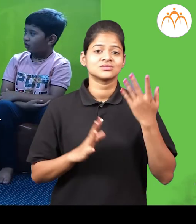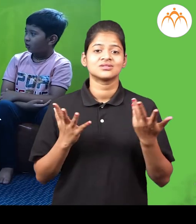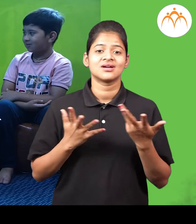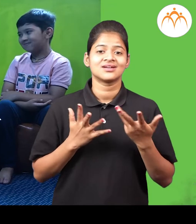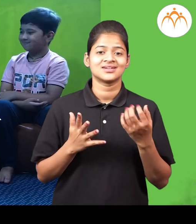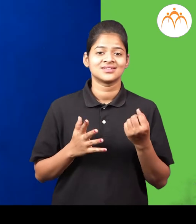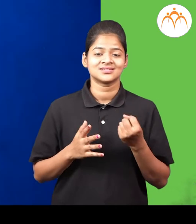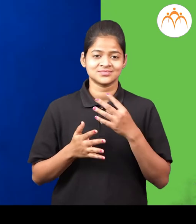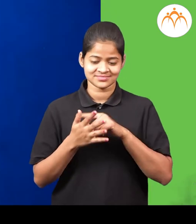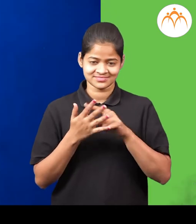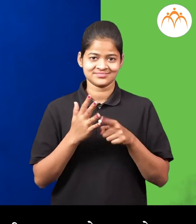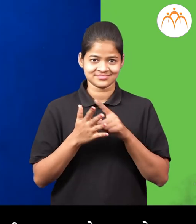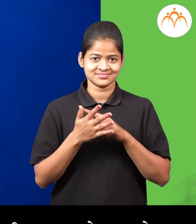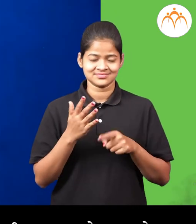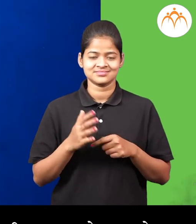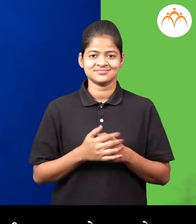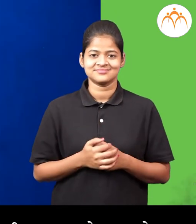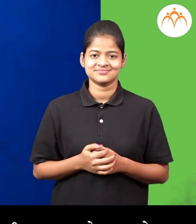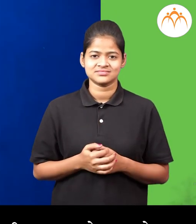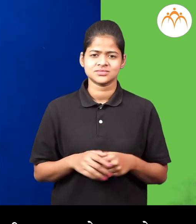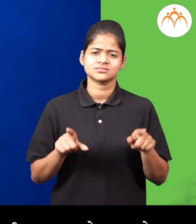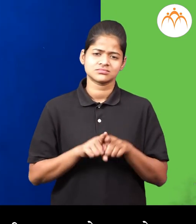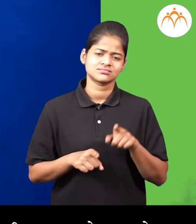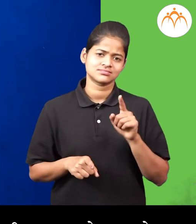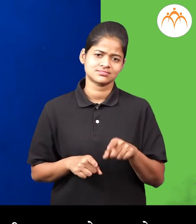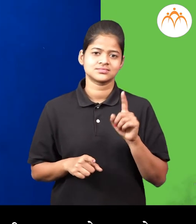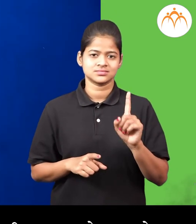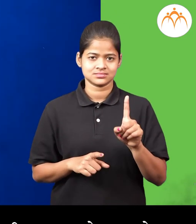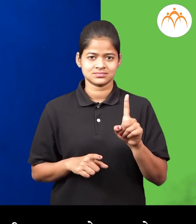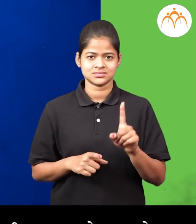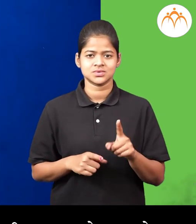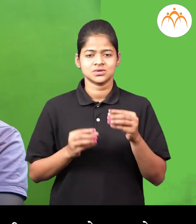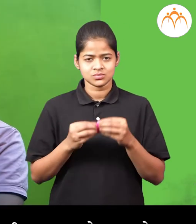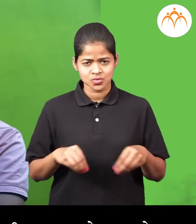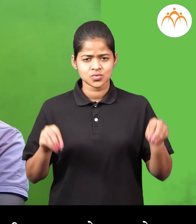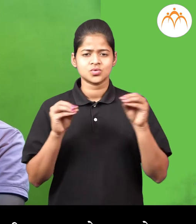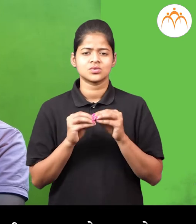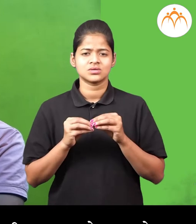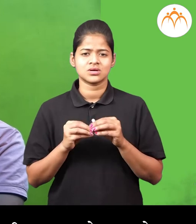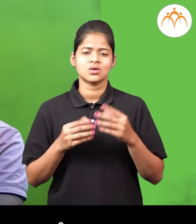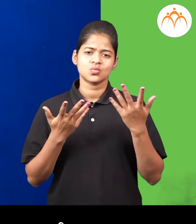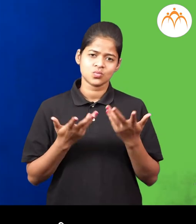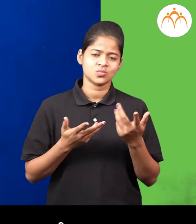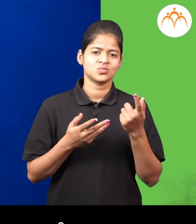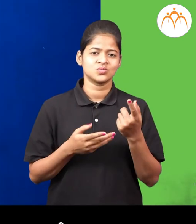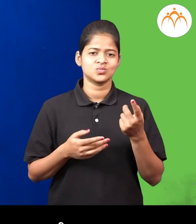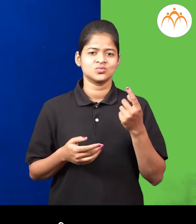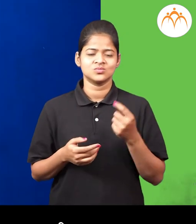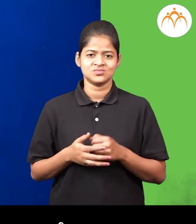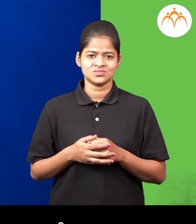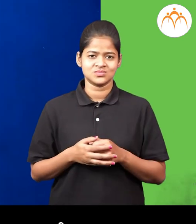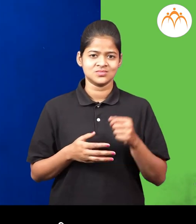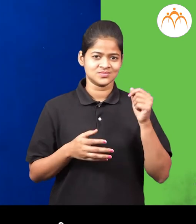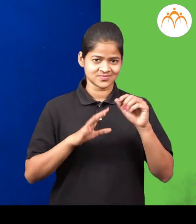तसस एका पेक्षा अनेक जासता किमा कमी जासता असा मनलता नक्की किती जासता ते